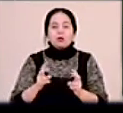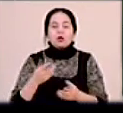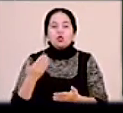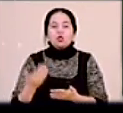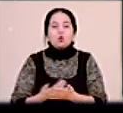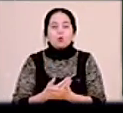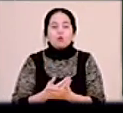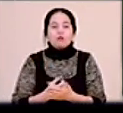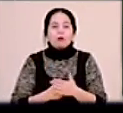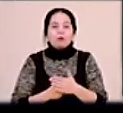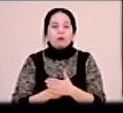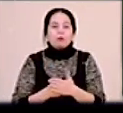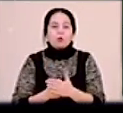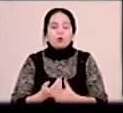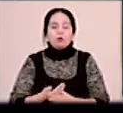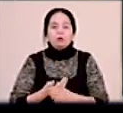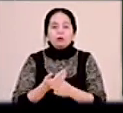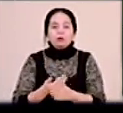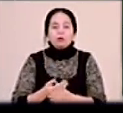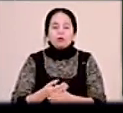опорные пункты.